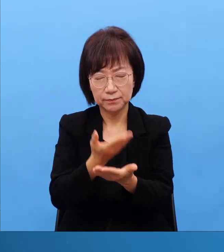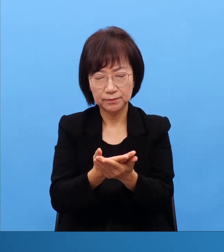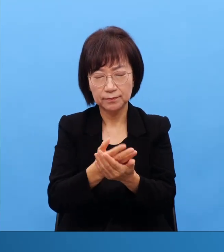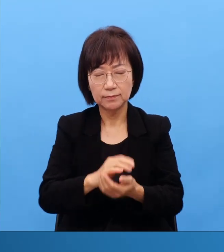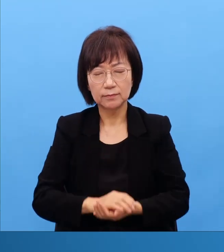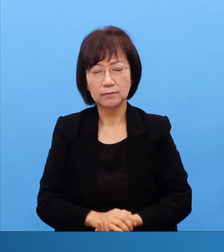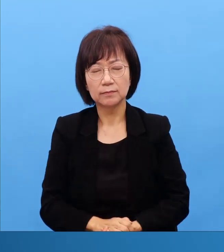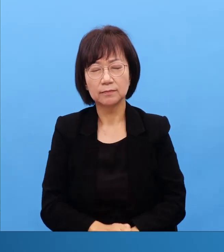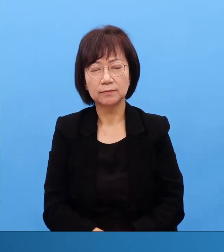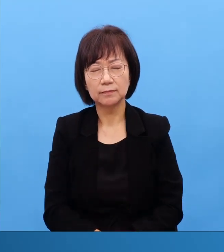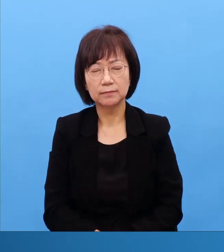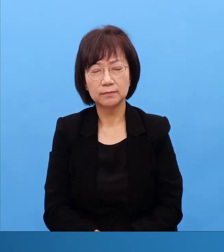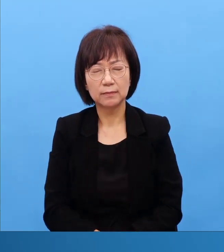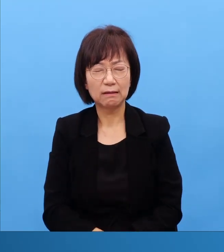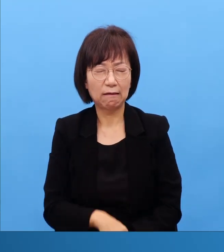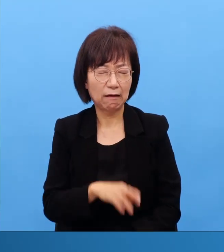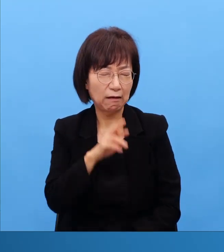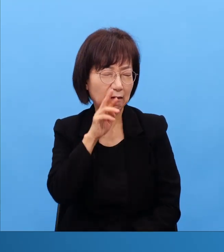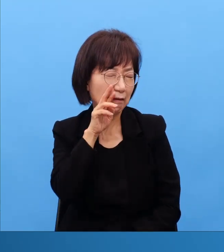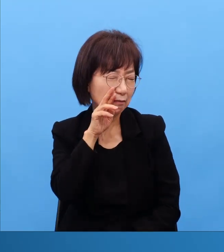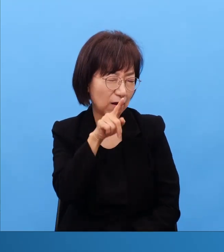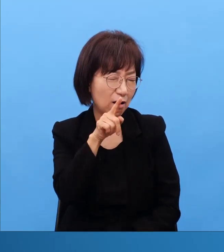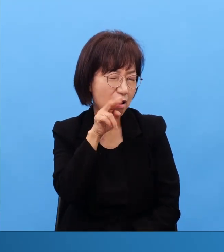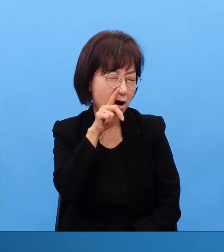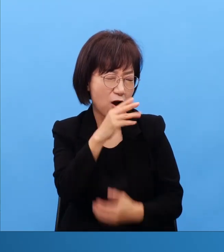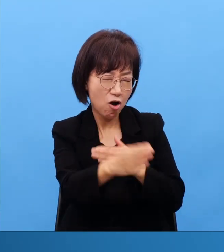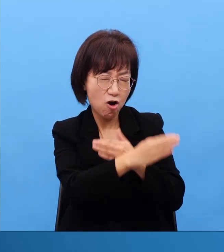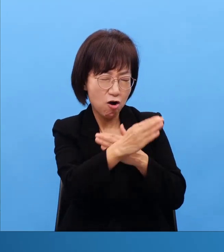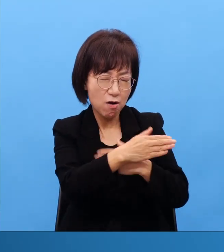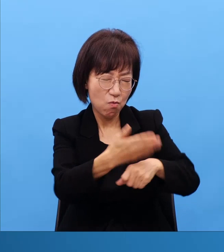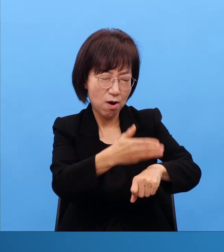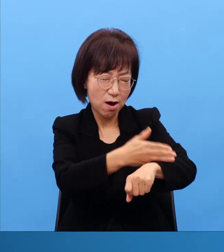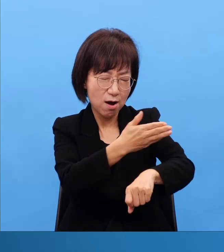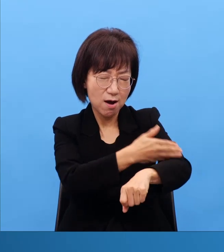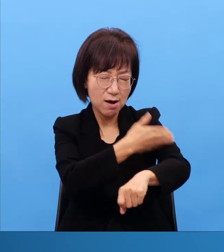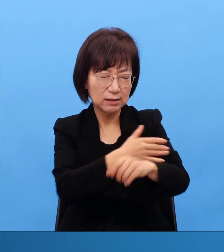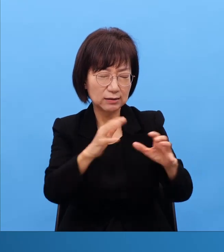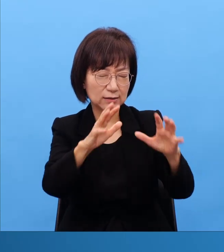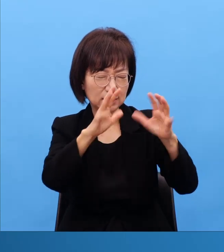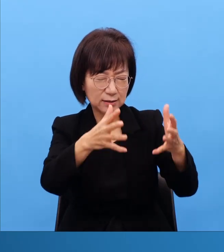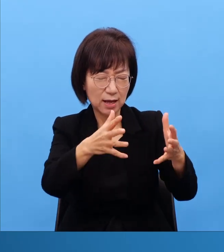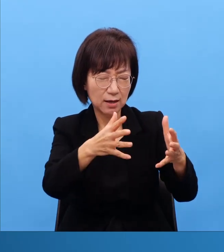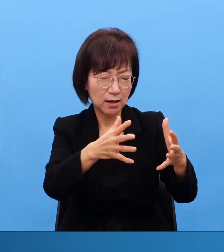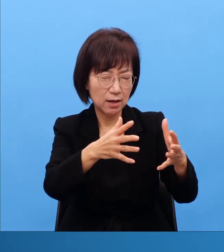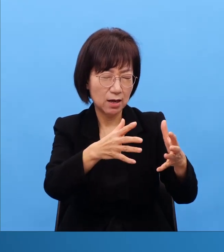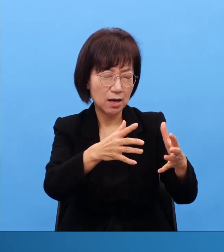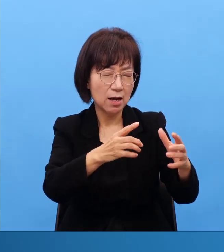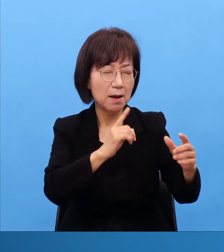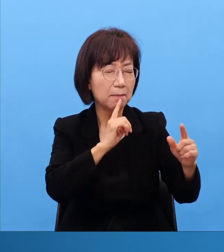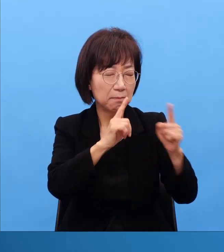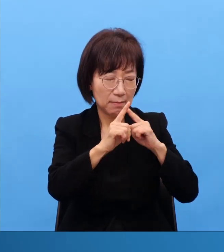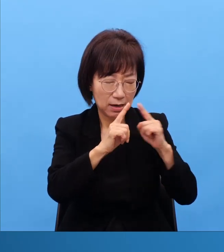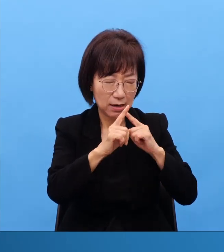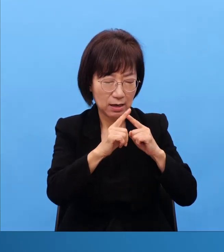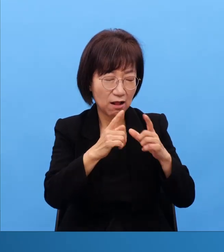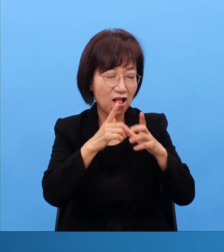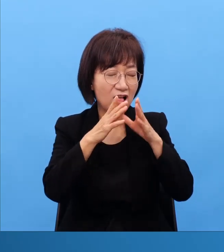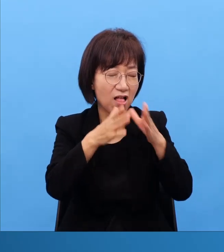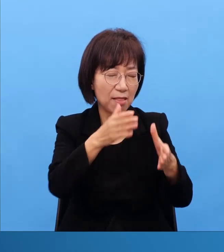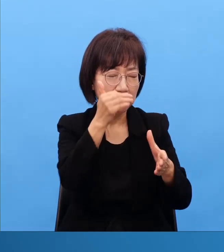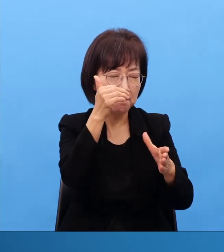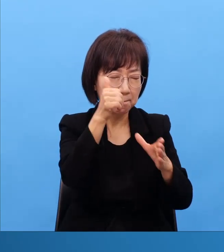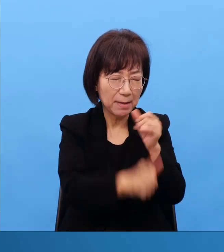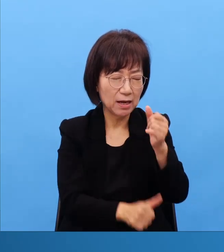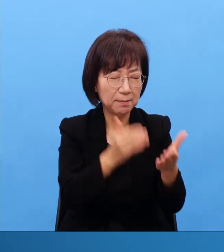틀리고 거품된 모든 세상의 주장에 속지 않도록 실력을 허락해